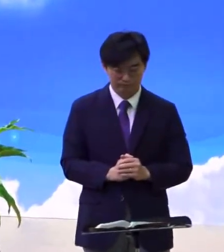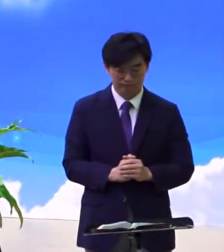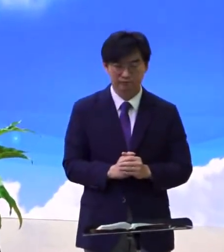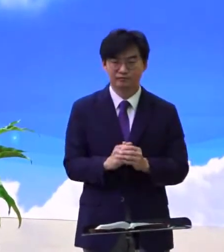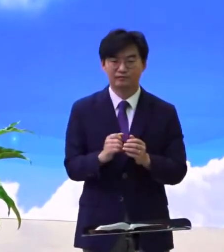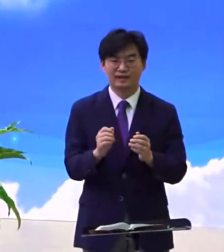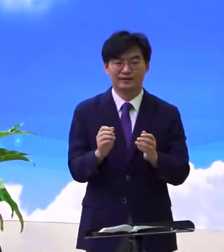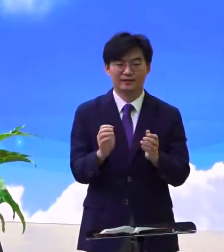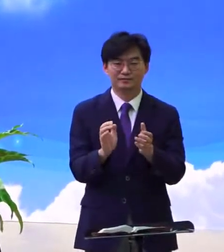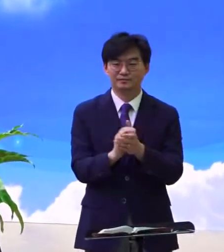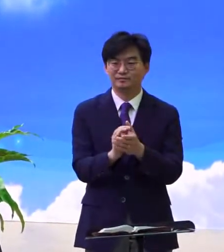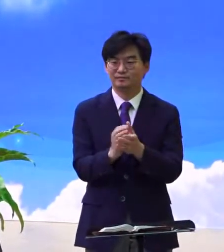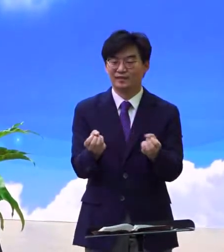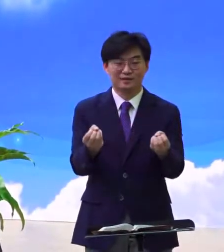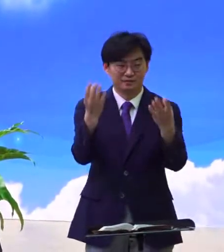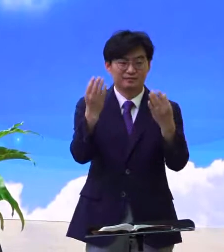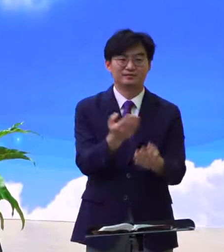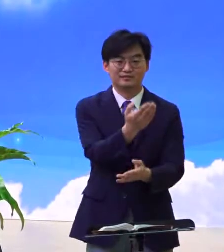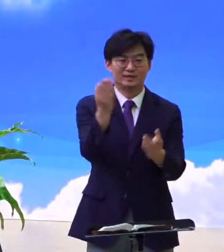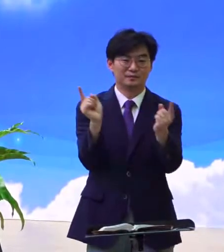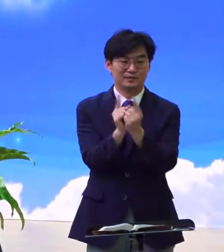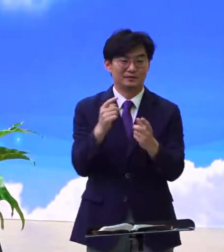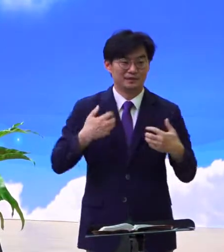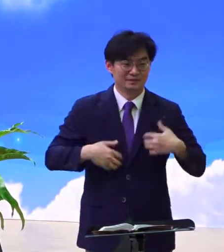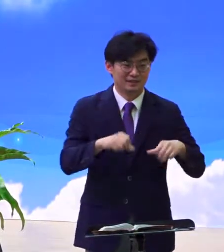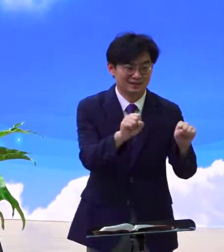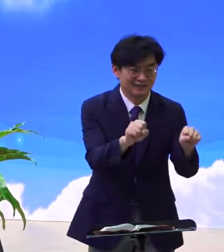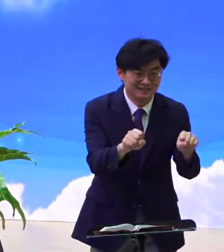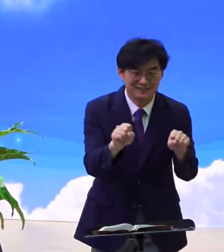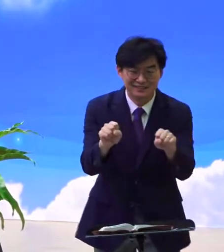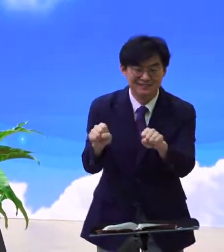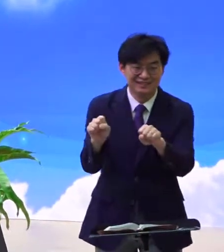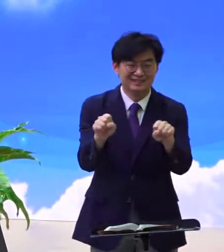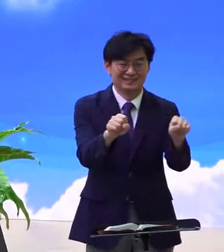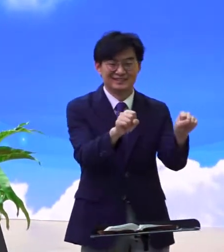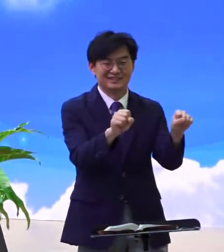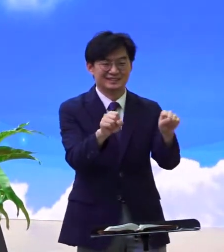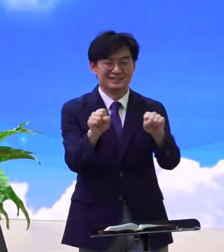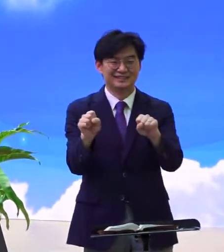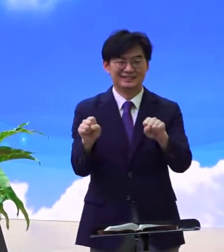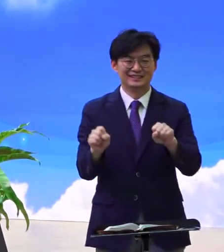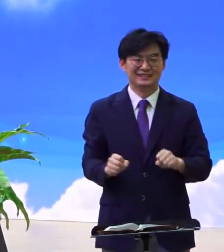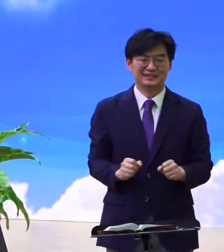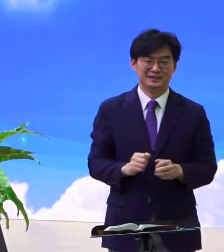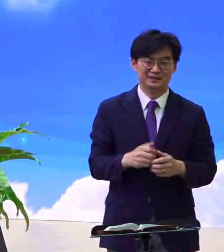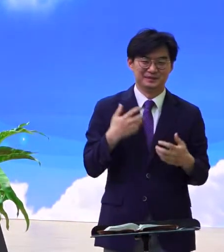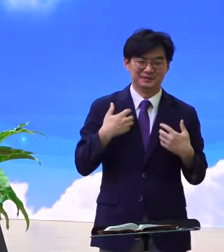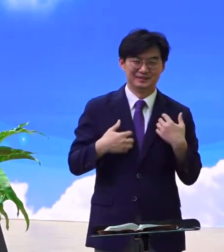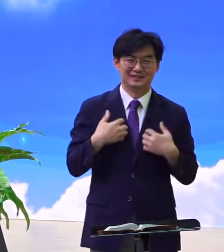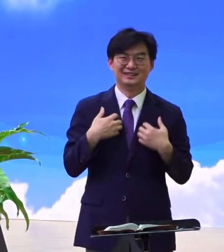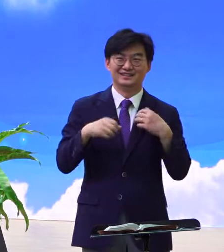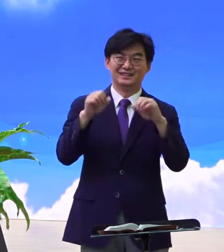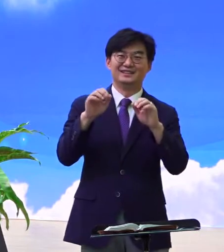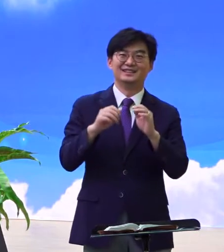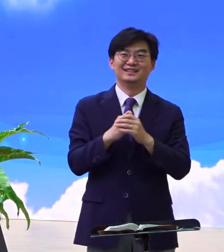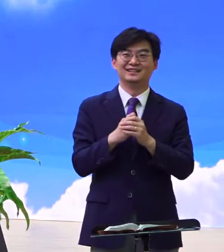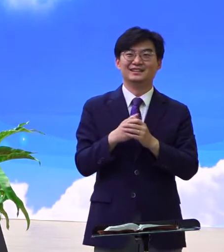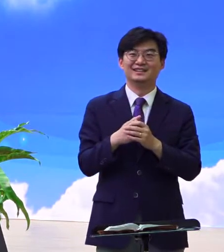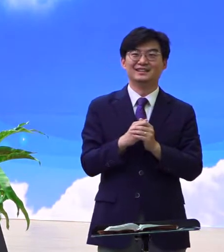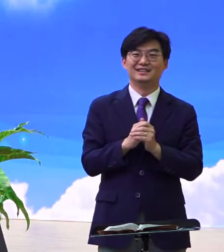할렐루야. 여러분들을 만나서 반갑습니다. 서로 한번 인사해 보겠습니다. 좌와 앞뒤를 보시면서 얼굴 보시고요. 반갑습니다.